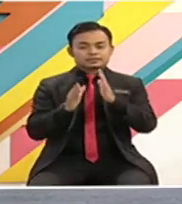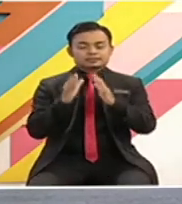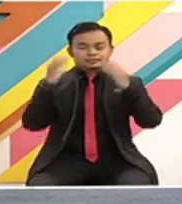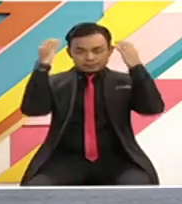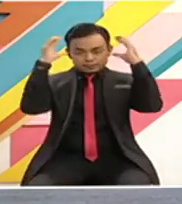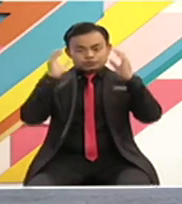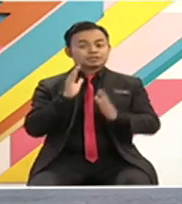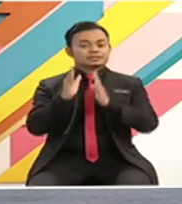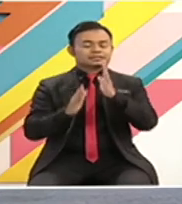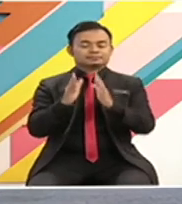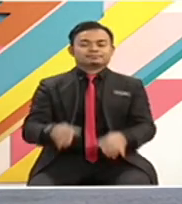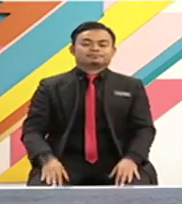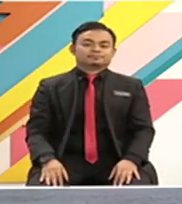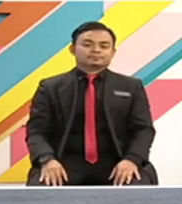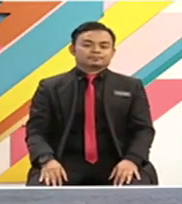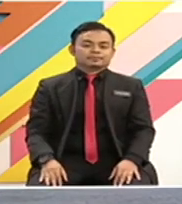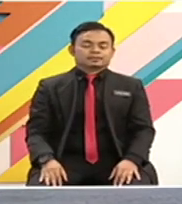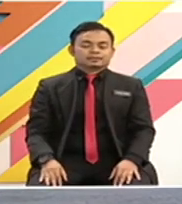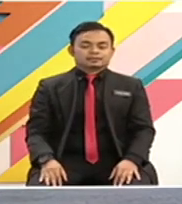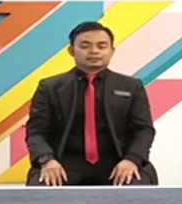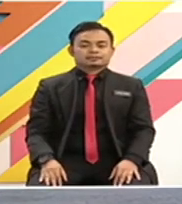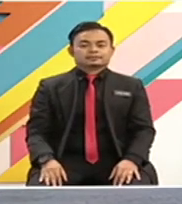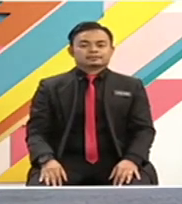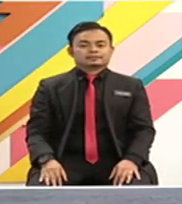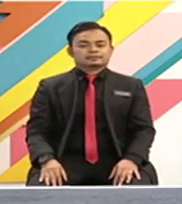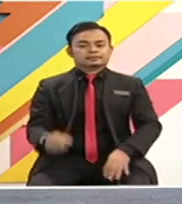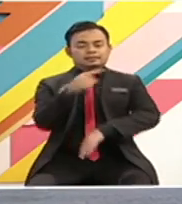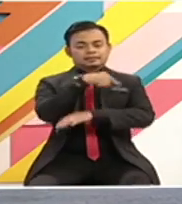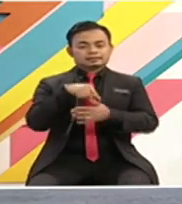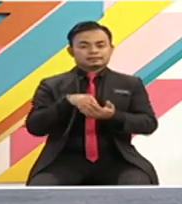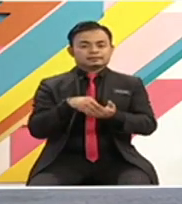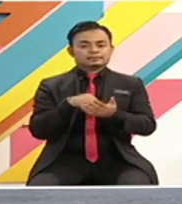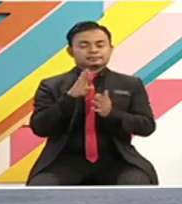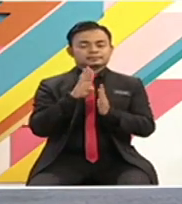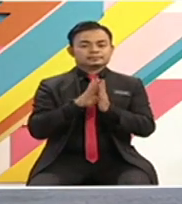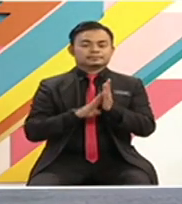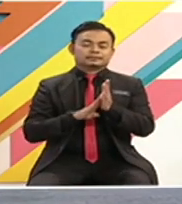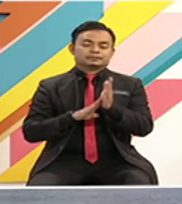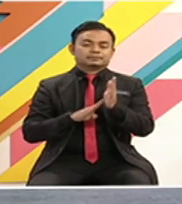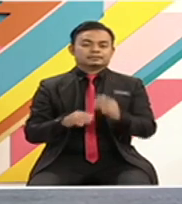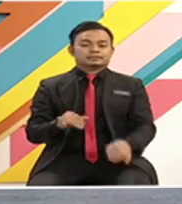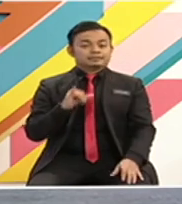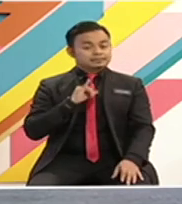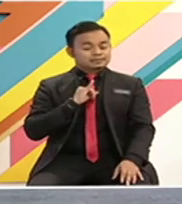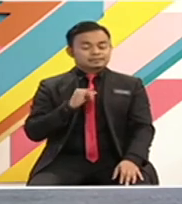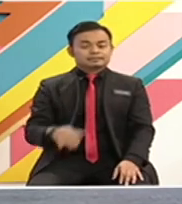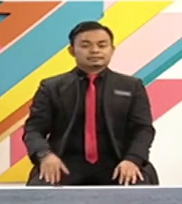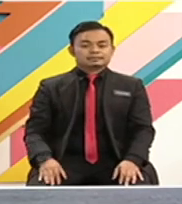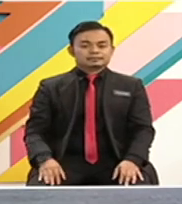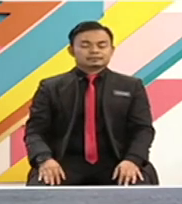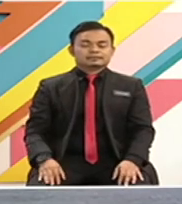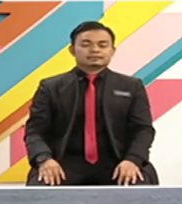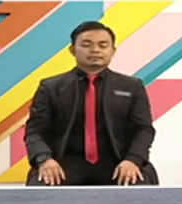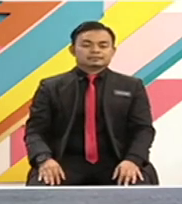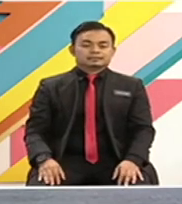gitu terutamanya untuk murid berpendidikan khas dan Syaiful daripada Sekolah Menengah HPA